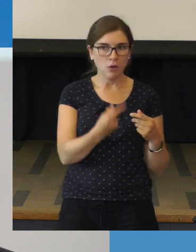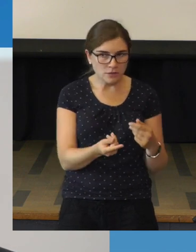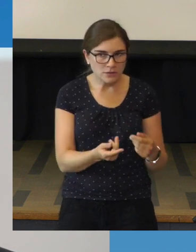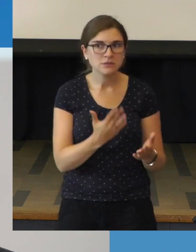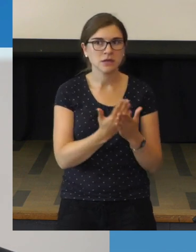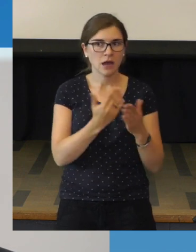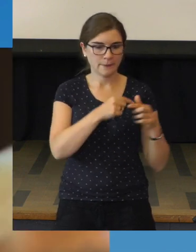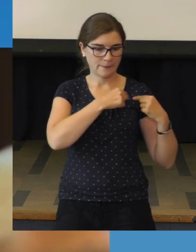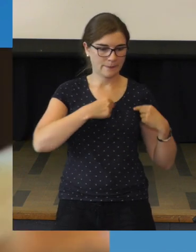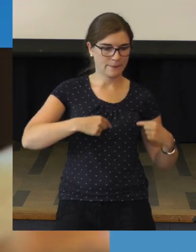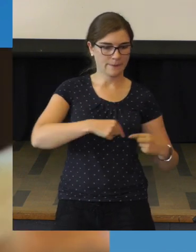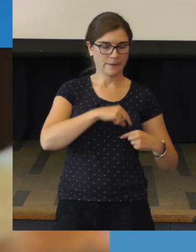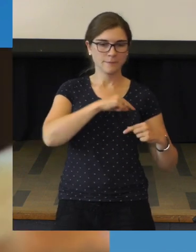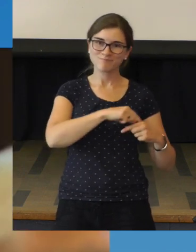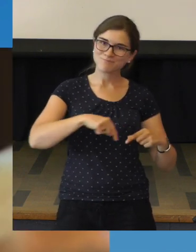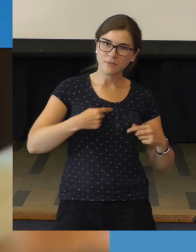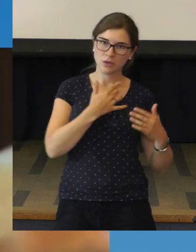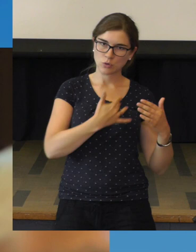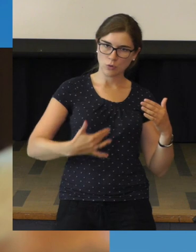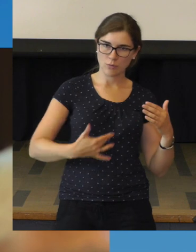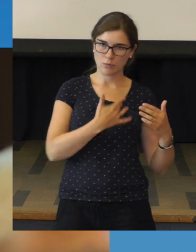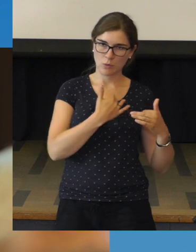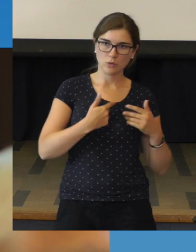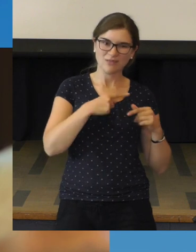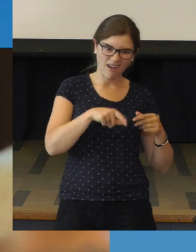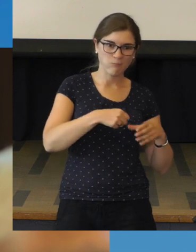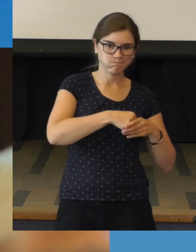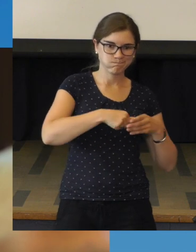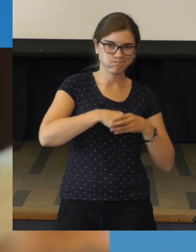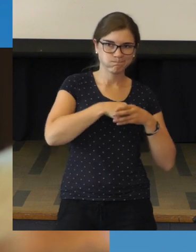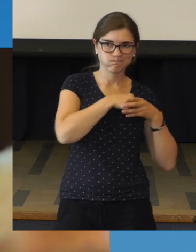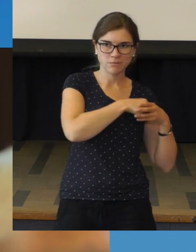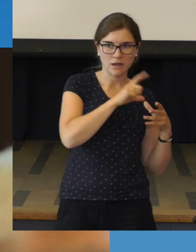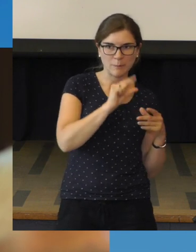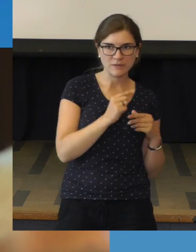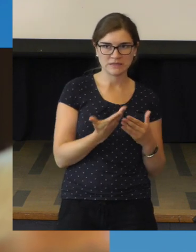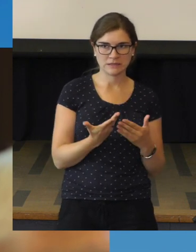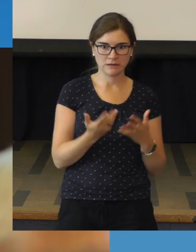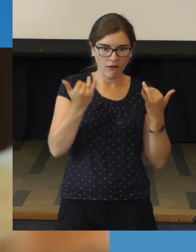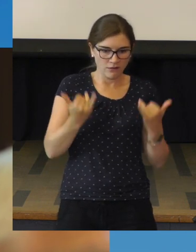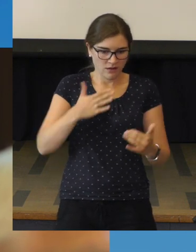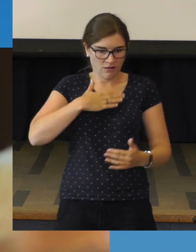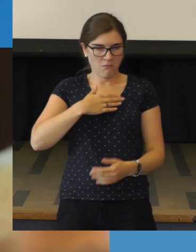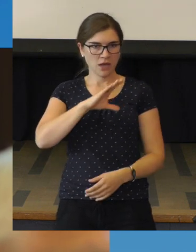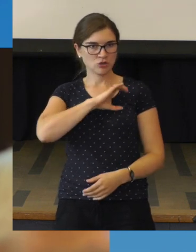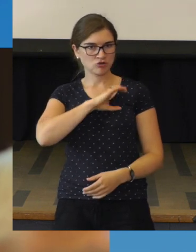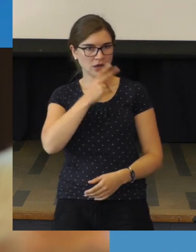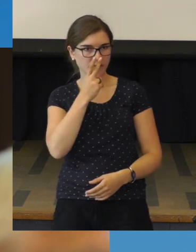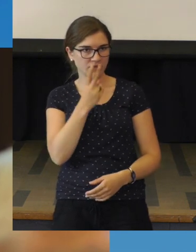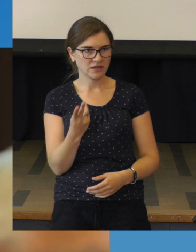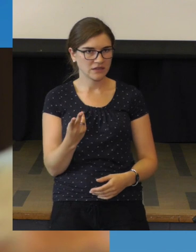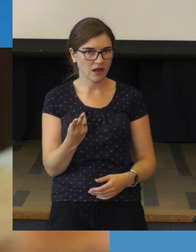kollateralen Umgehungskreisläufe für die Herzdurchblutung gebildet haben. Wie groß ist jetzt meine Chance sozusagen auf